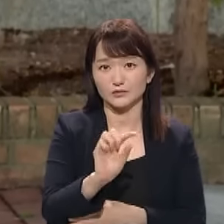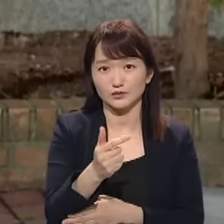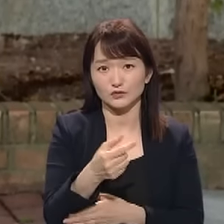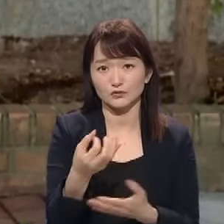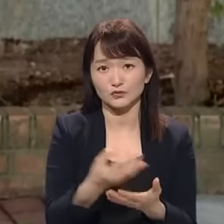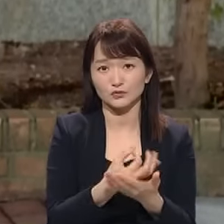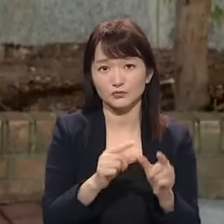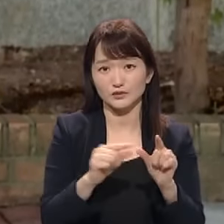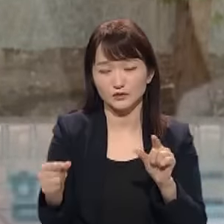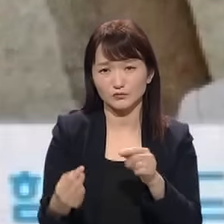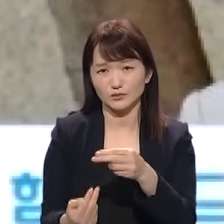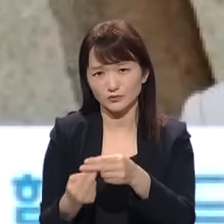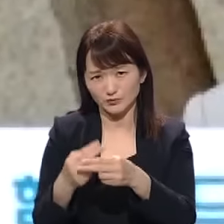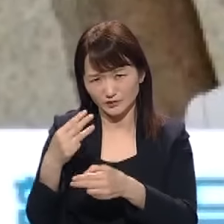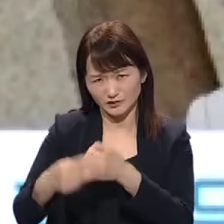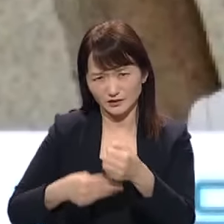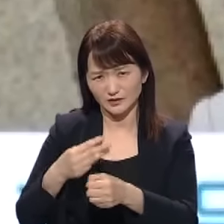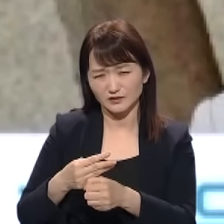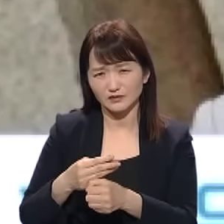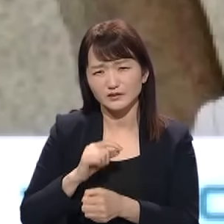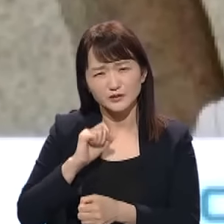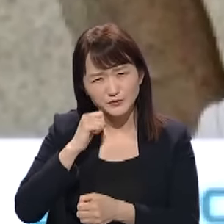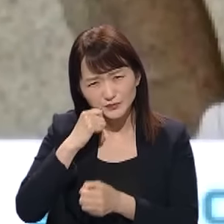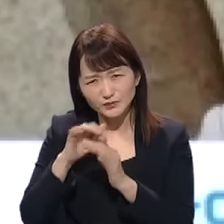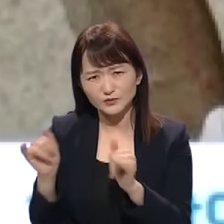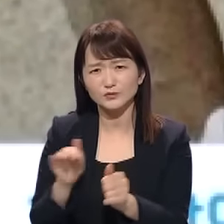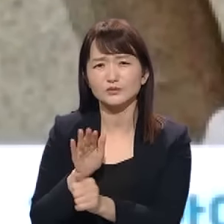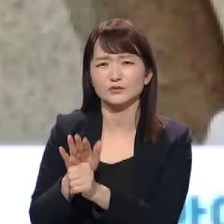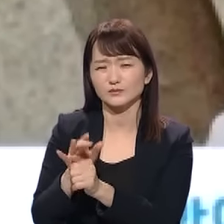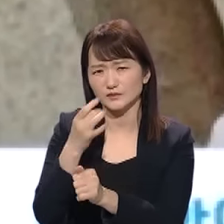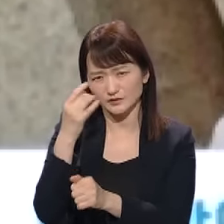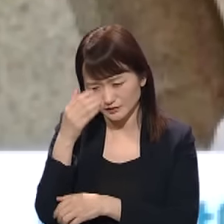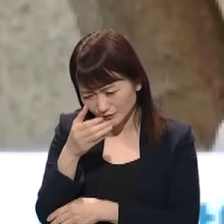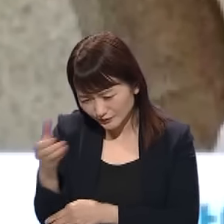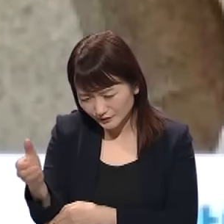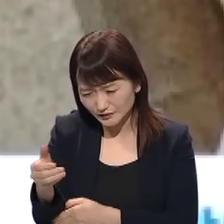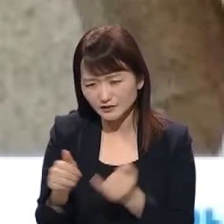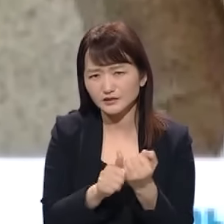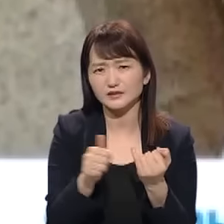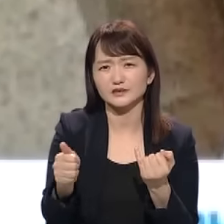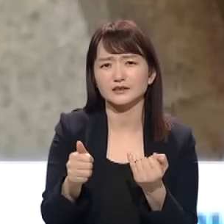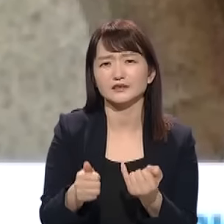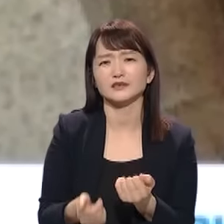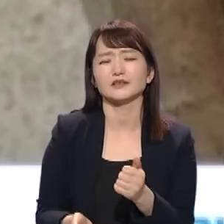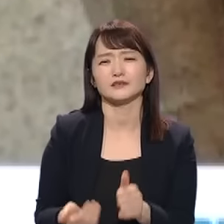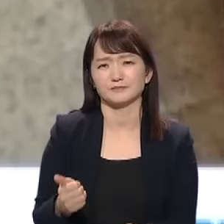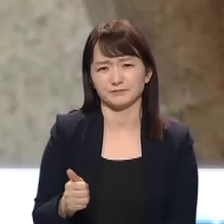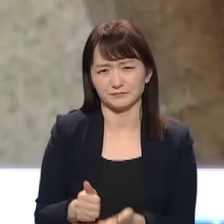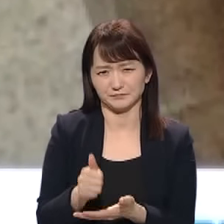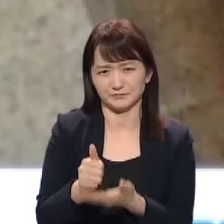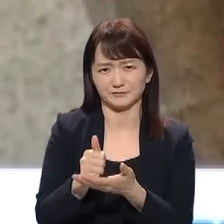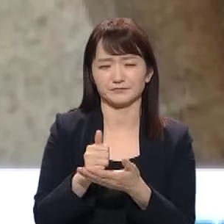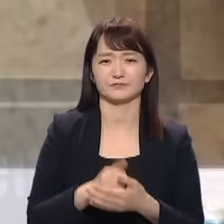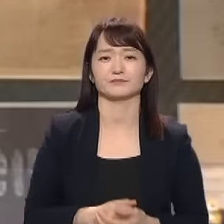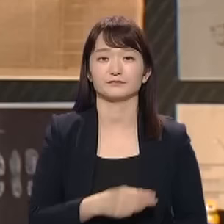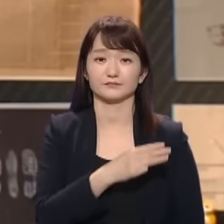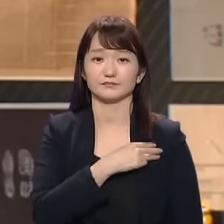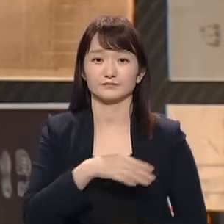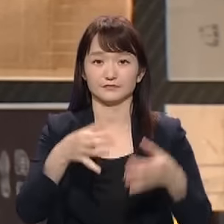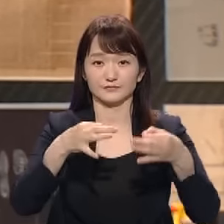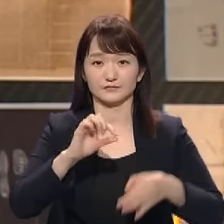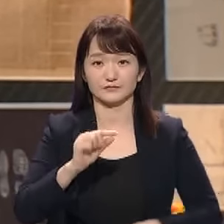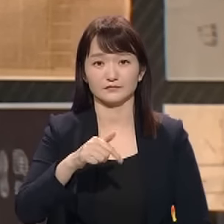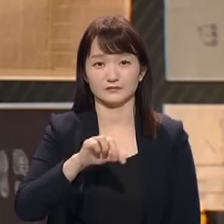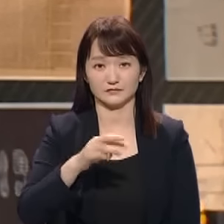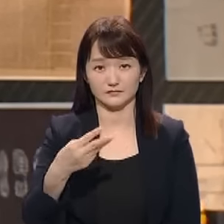모아서 3년째 불우이웃 돕기 쌀 기부를 하고 있습니다. 멋진 신랑 칭찬합니다 하신 황순영님. 자, 부천의